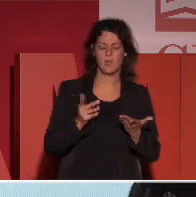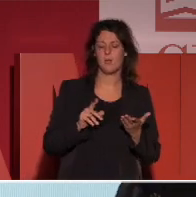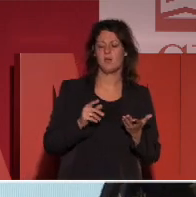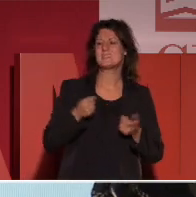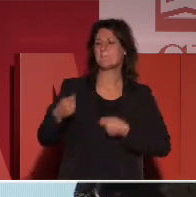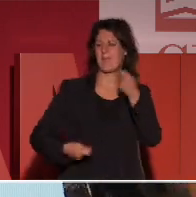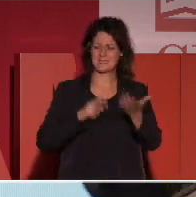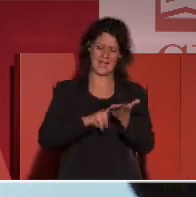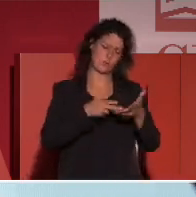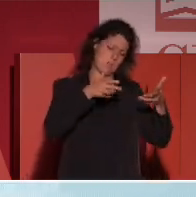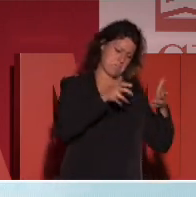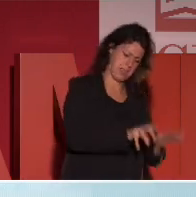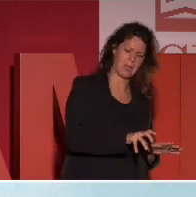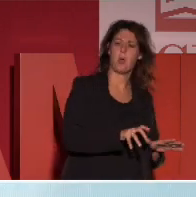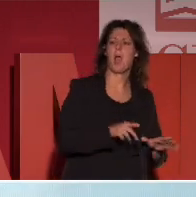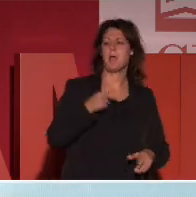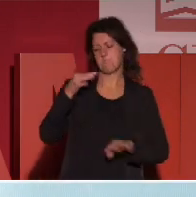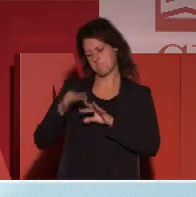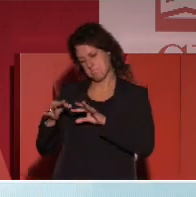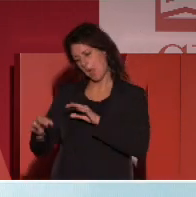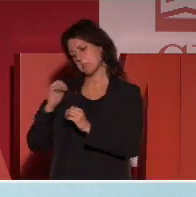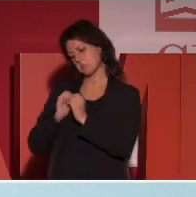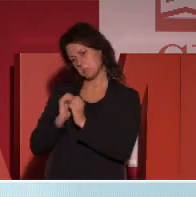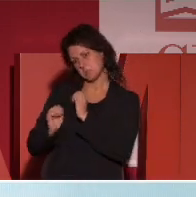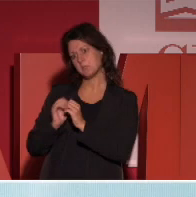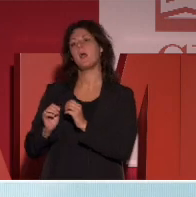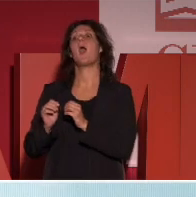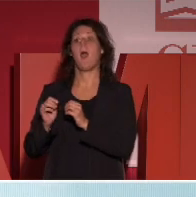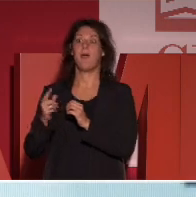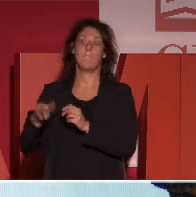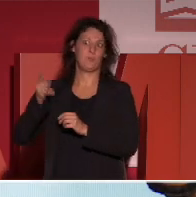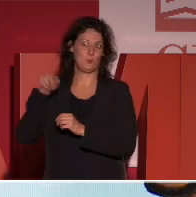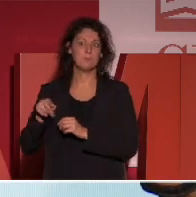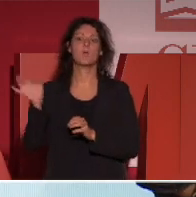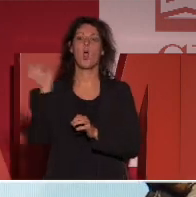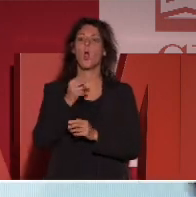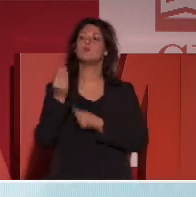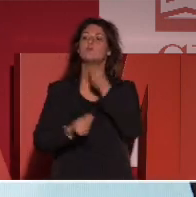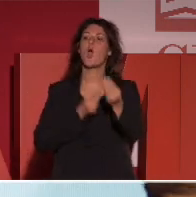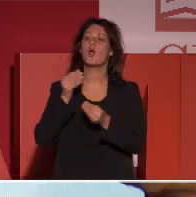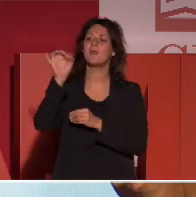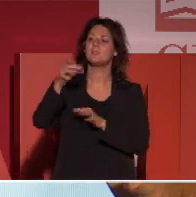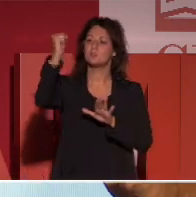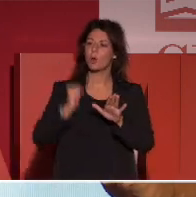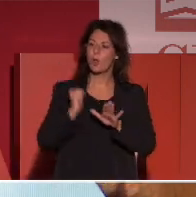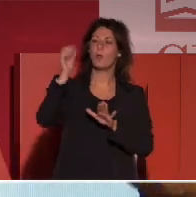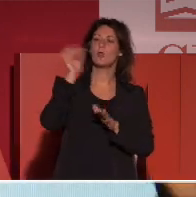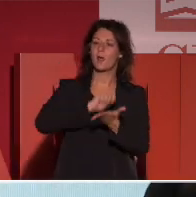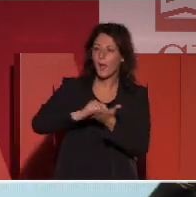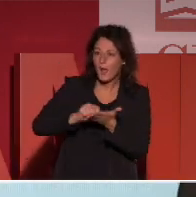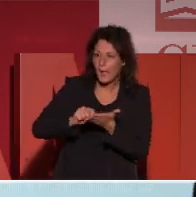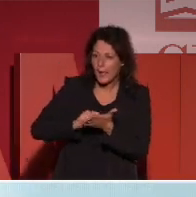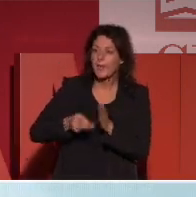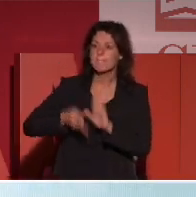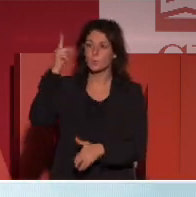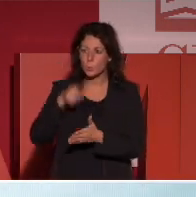affini è un terzo di quello che spendono per lotterie e gratta e vinci e giochi d'azzardo non stiamo bene non stiamo